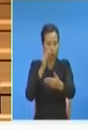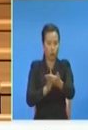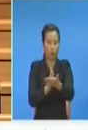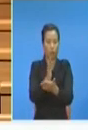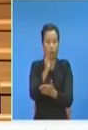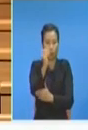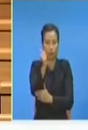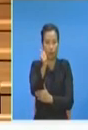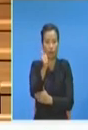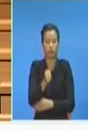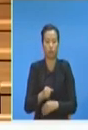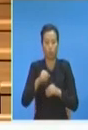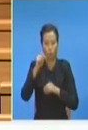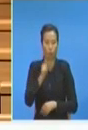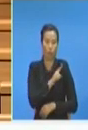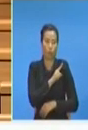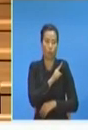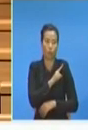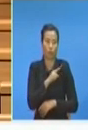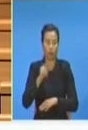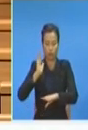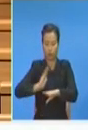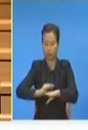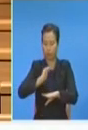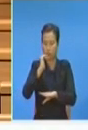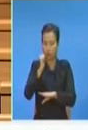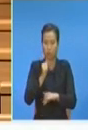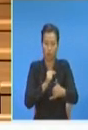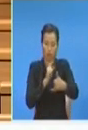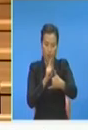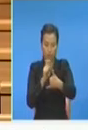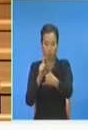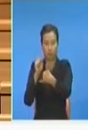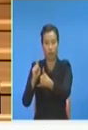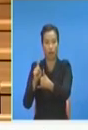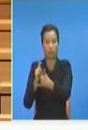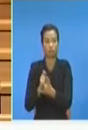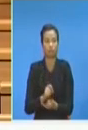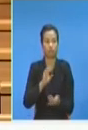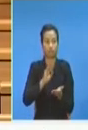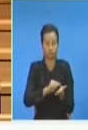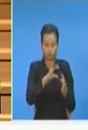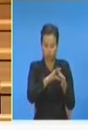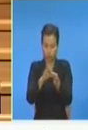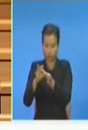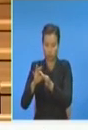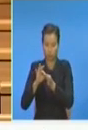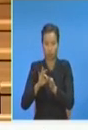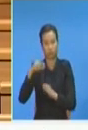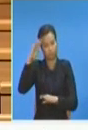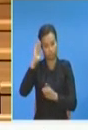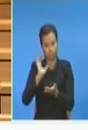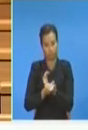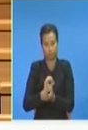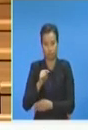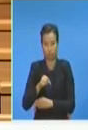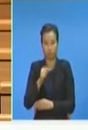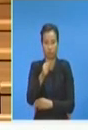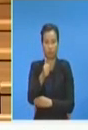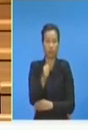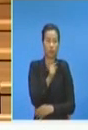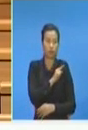ทั้งชุดสืบชุดสอบต้องสร้างเป็นมืออาชีพขึ้นมาครับแล้วต้องเกาะเกี่ยวกันกับหน่วยงานหลักที่ทำ